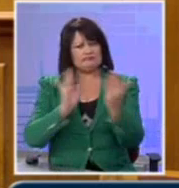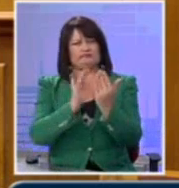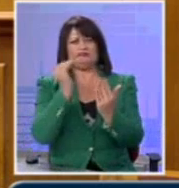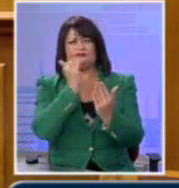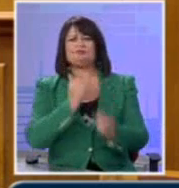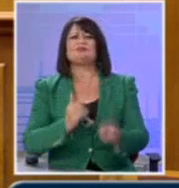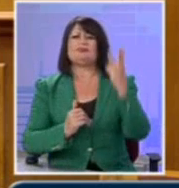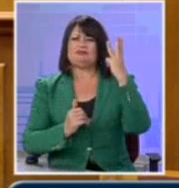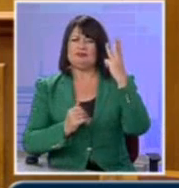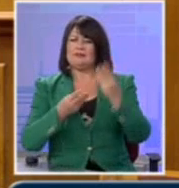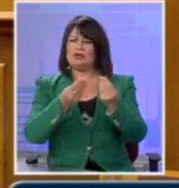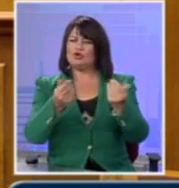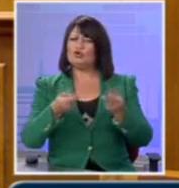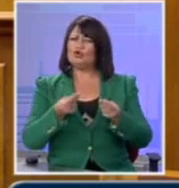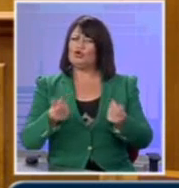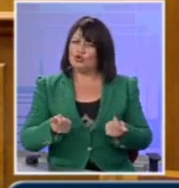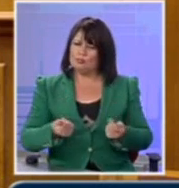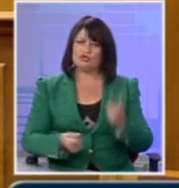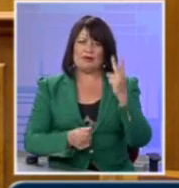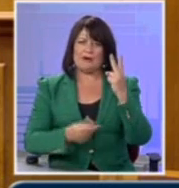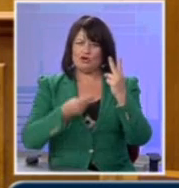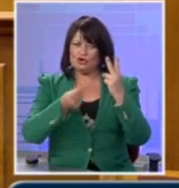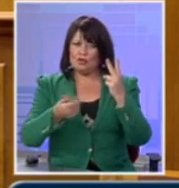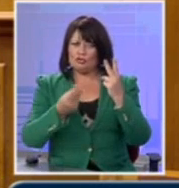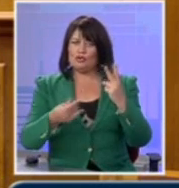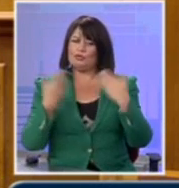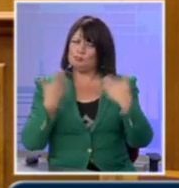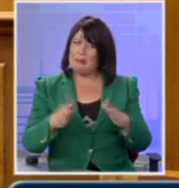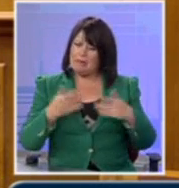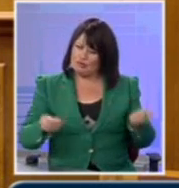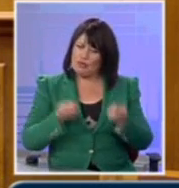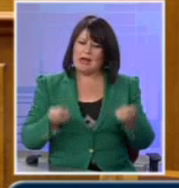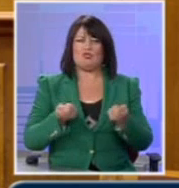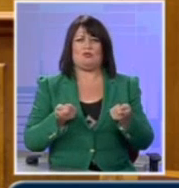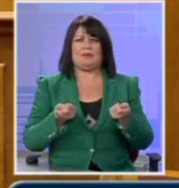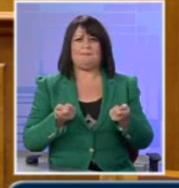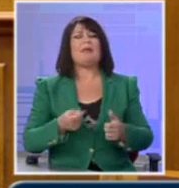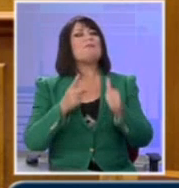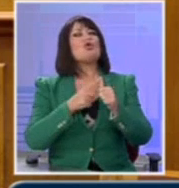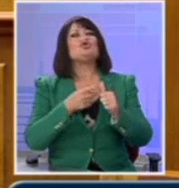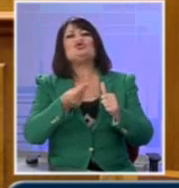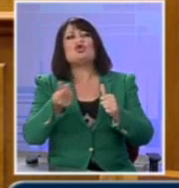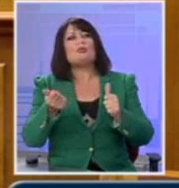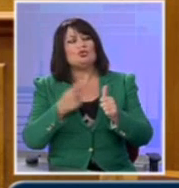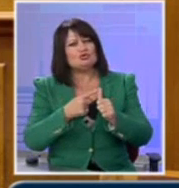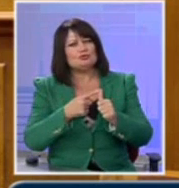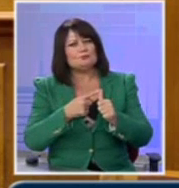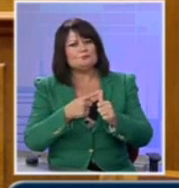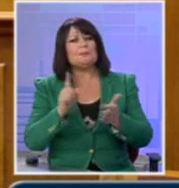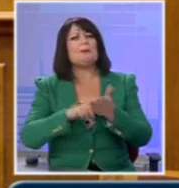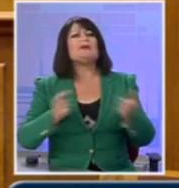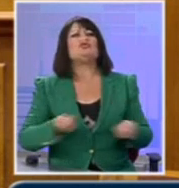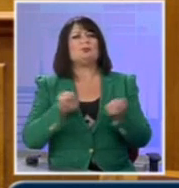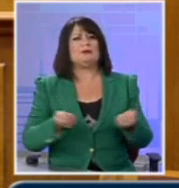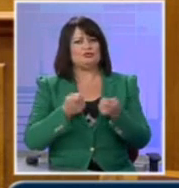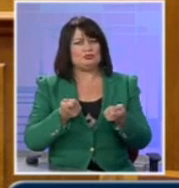με τρεις τρόπους. Δύο από αυτούς τους έχει ήδη ενεργοποιήσει. Ο πρώτος είναι με την αξιοποίηση